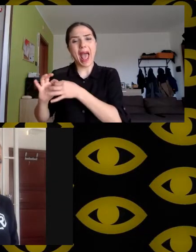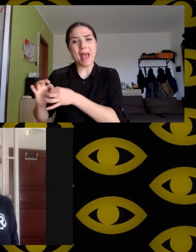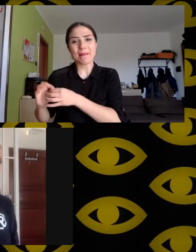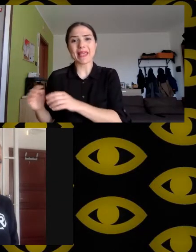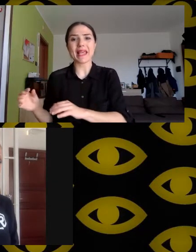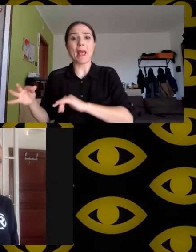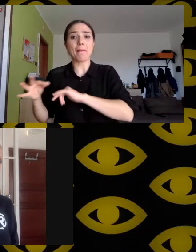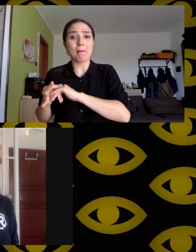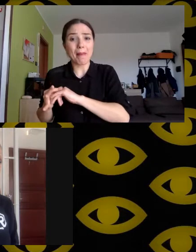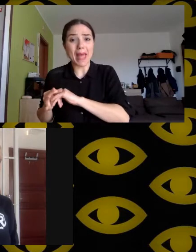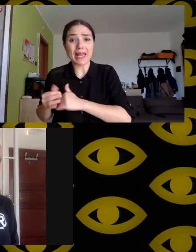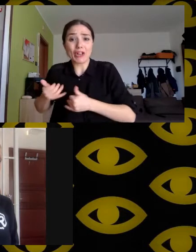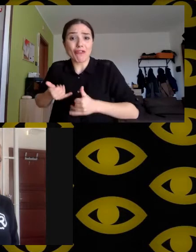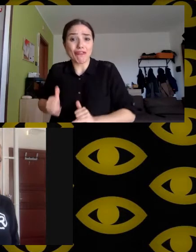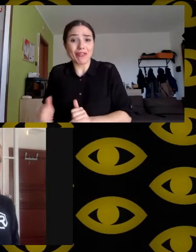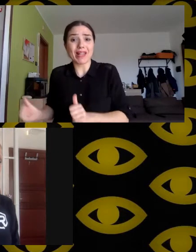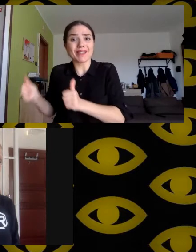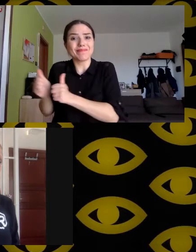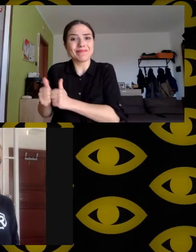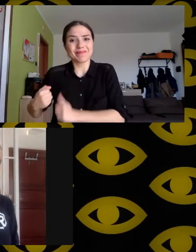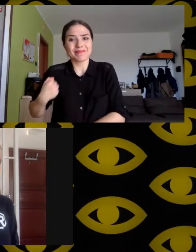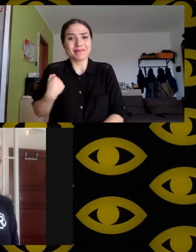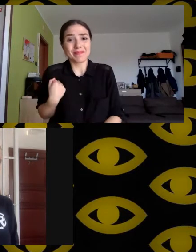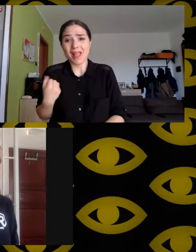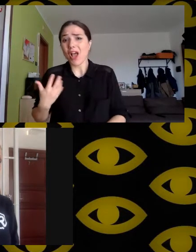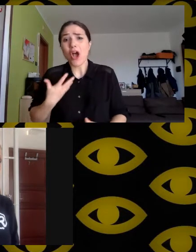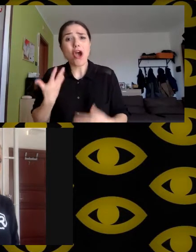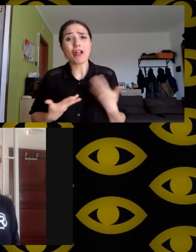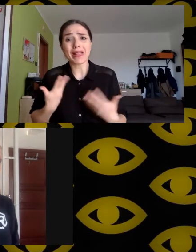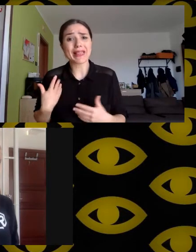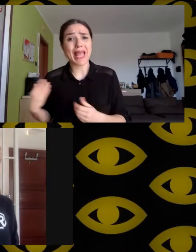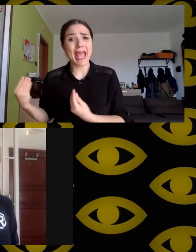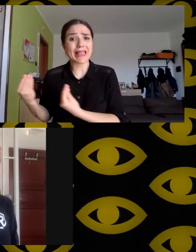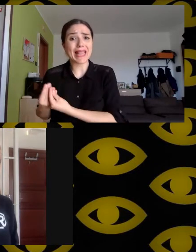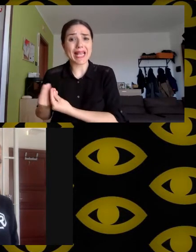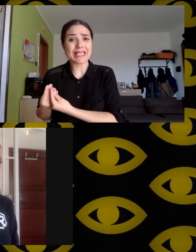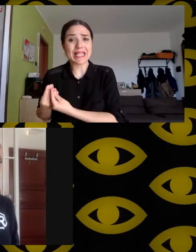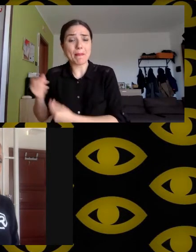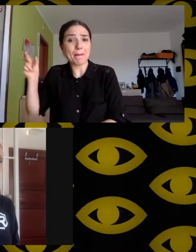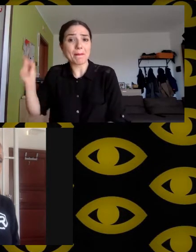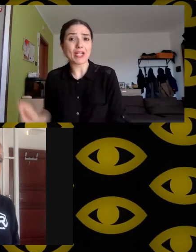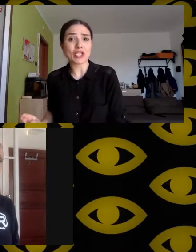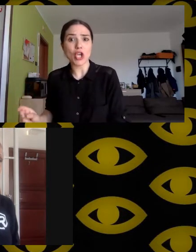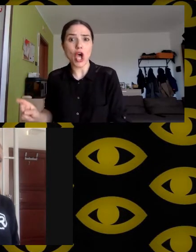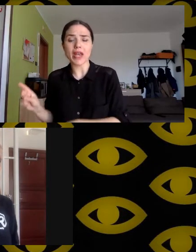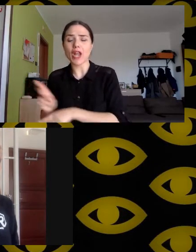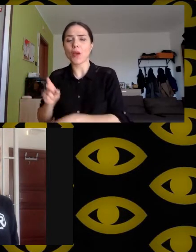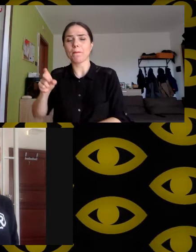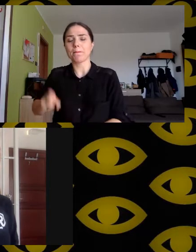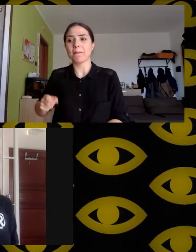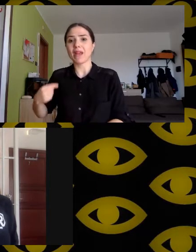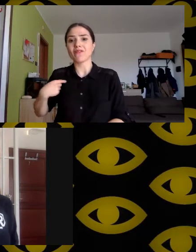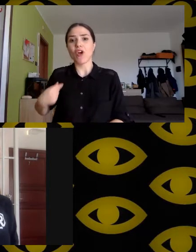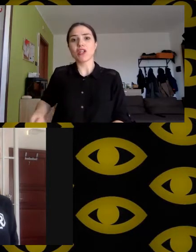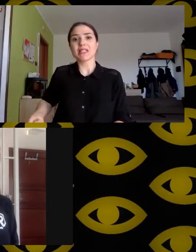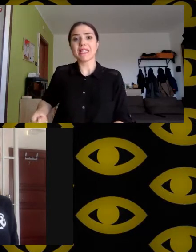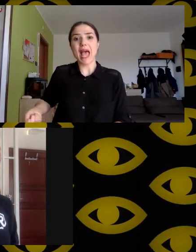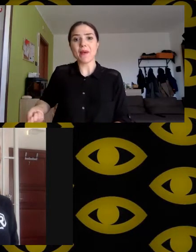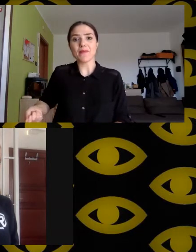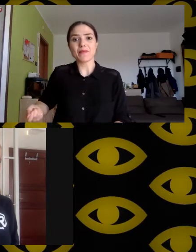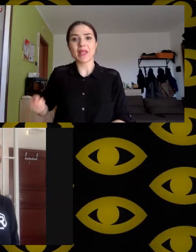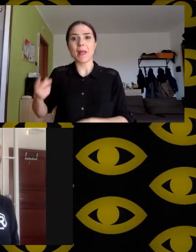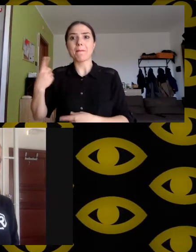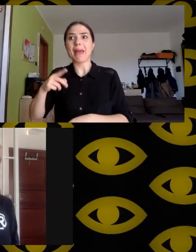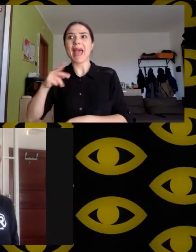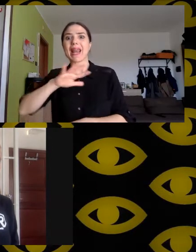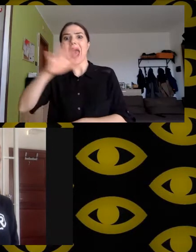miei figli, mi piace stare in un parco e non dover per forza avere un ausilio che renda me visibile agli